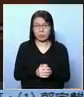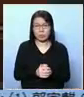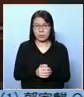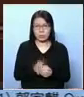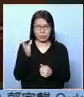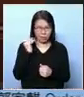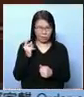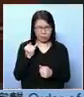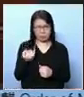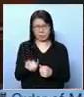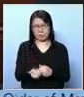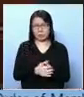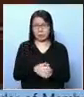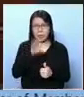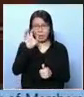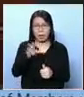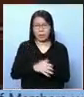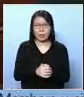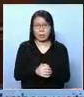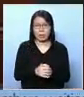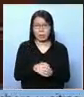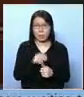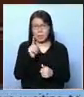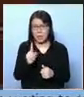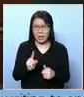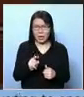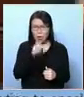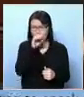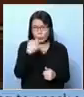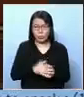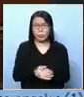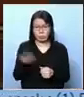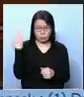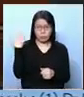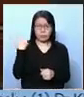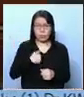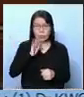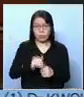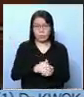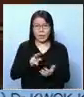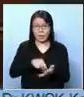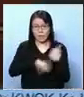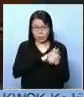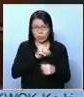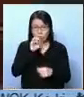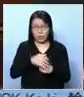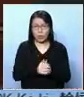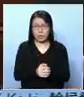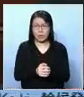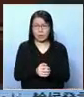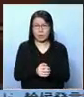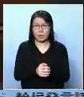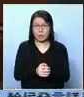耳嘅說話鬧人哋？係乜嘢？我都冇辦法啟齒。上次我可以喺立法會裏面講。quote 翻